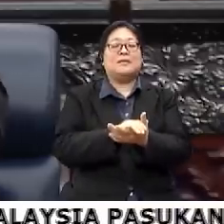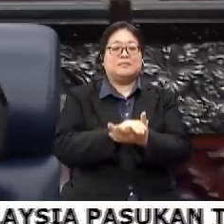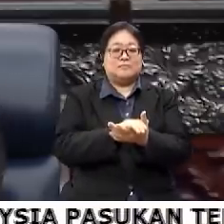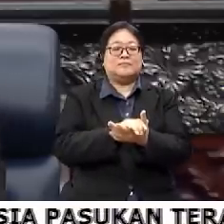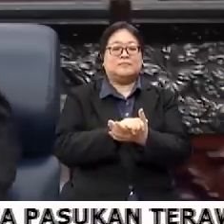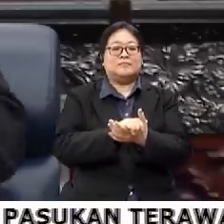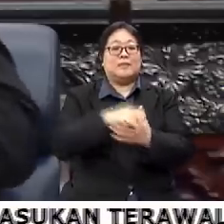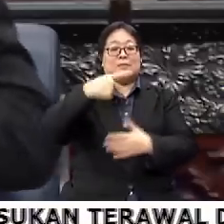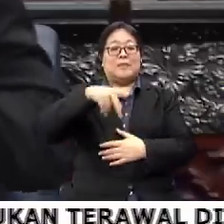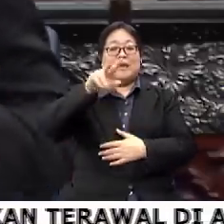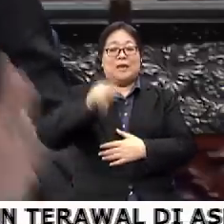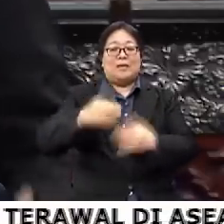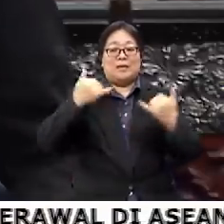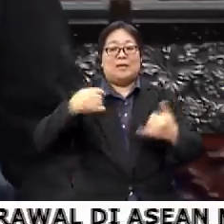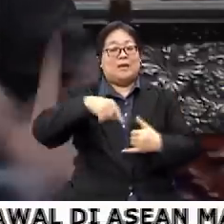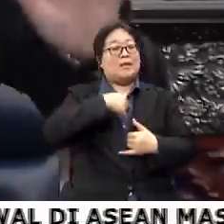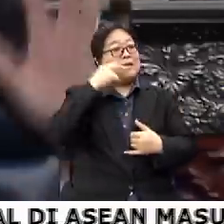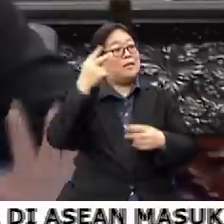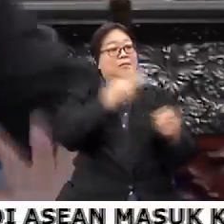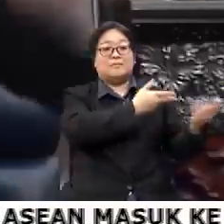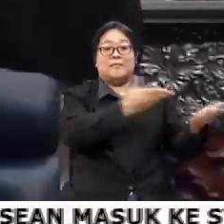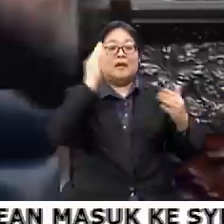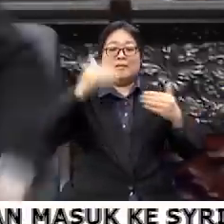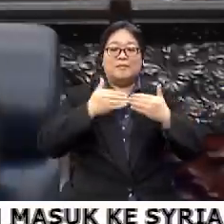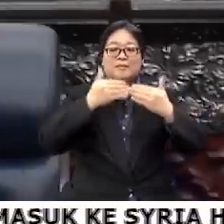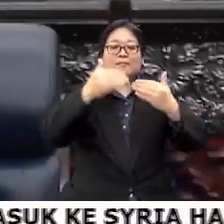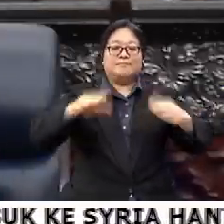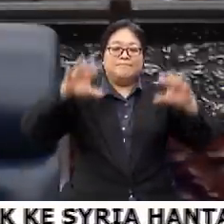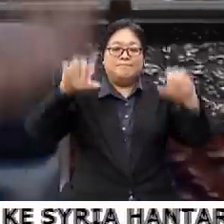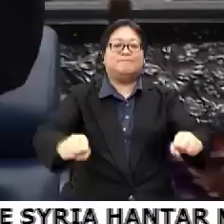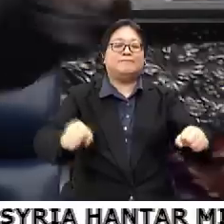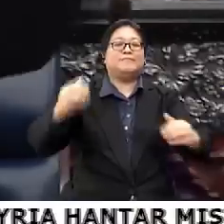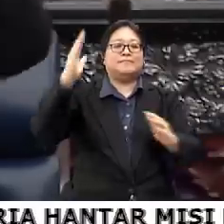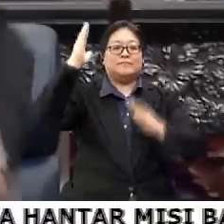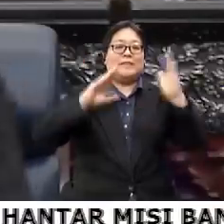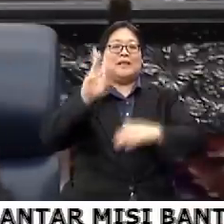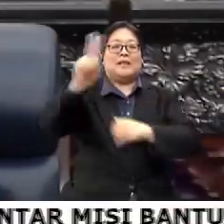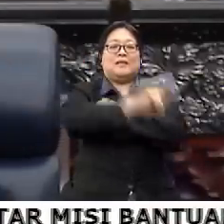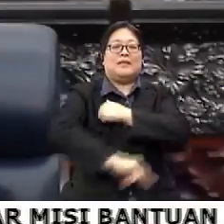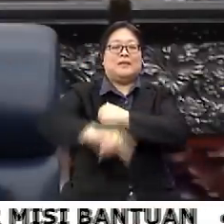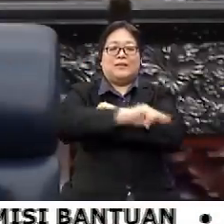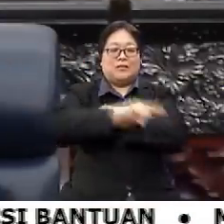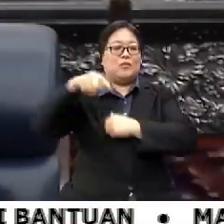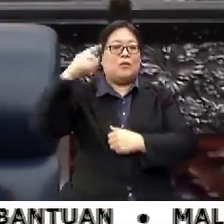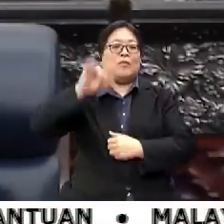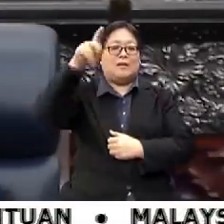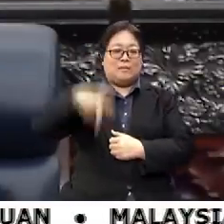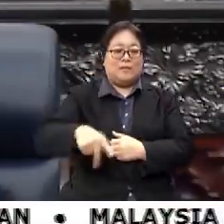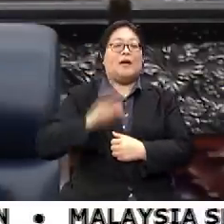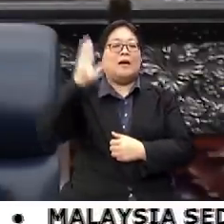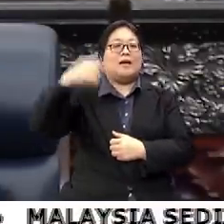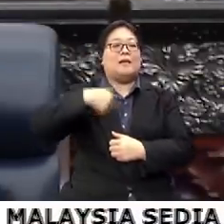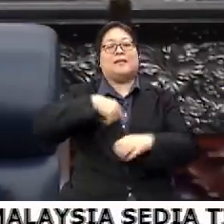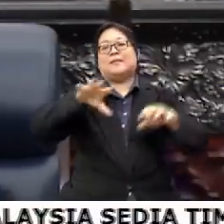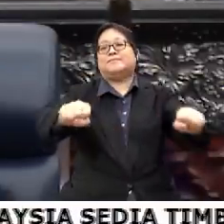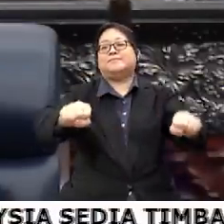gelombang Perikatan Nasional yang sudah pun kita lihat berlalu akan terus melanda negara. 6 buah negeri ini, tuan-tuan, akan tarah